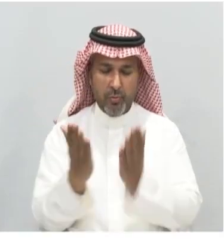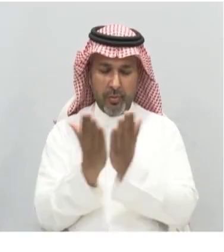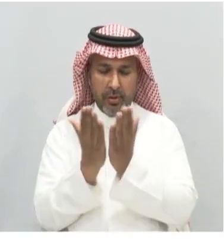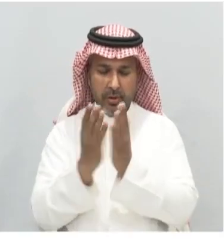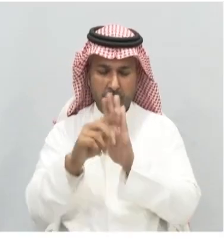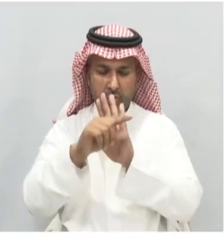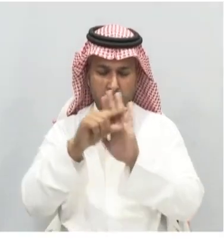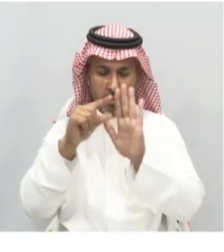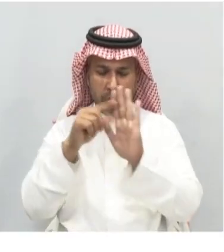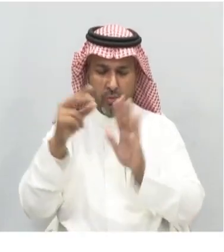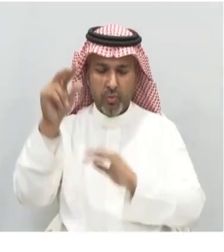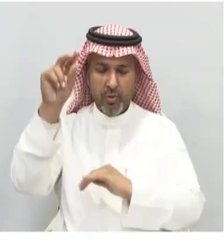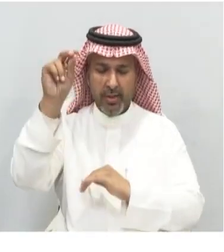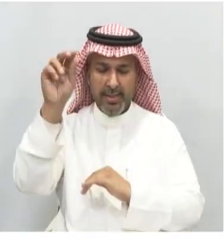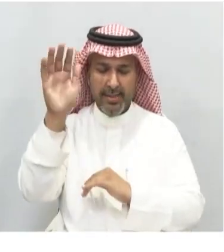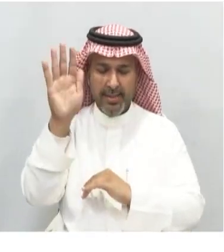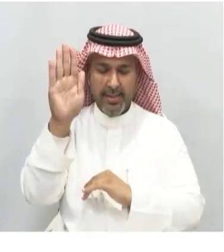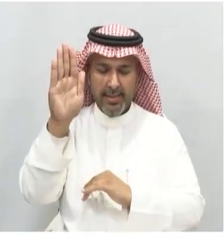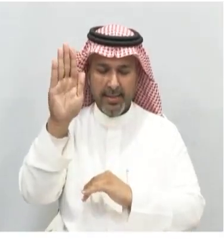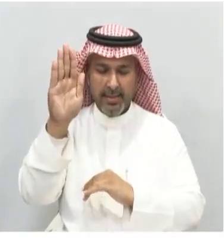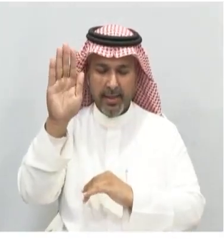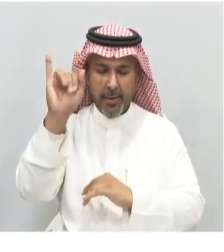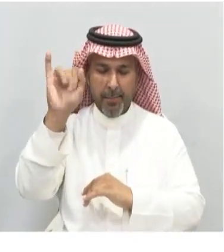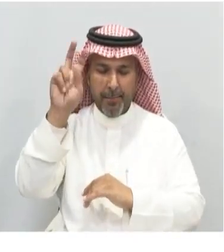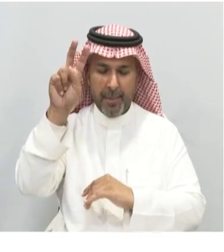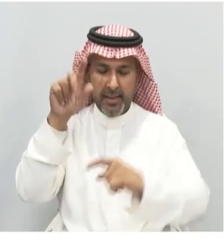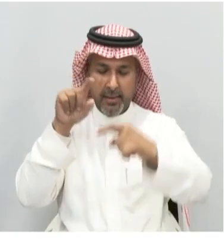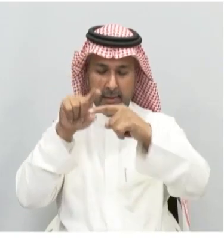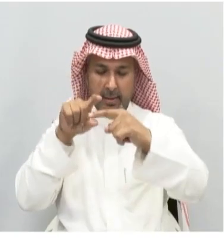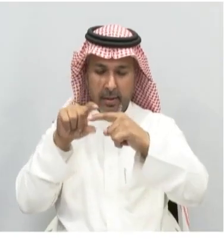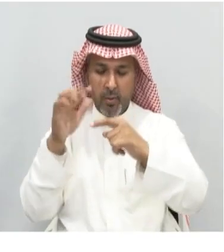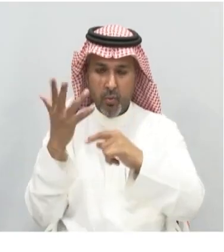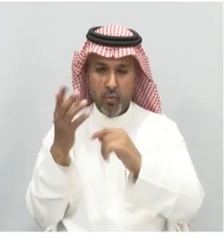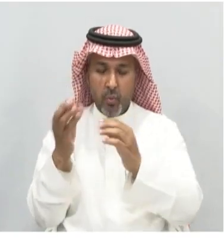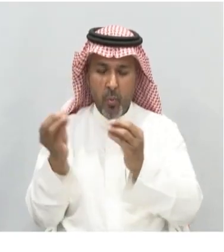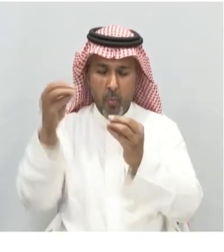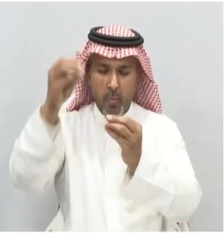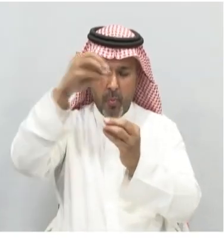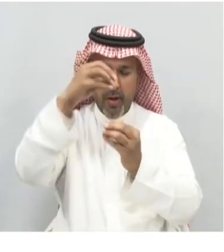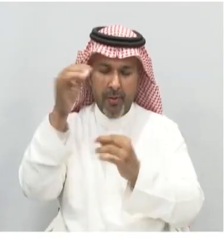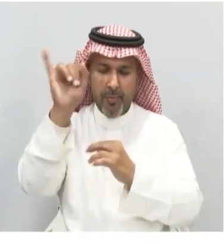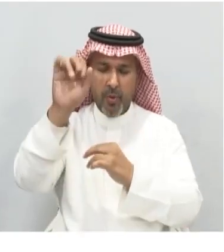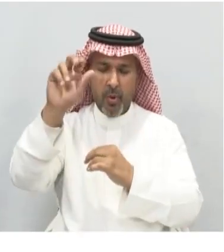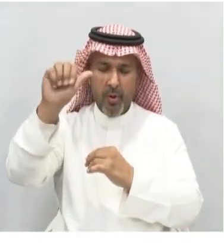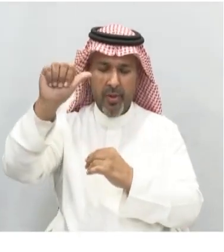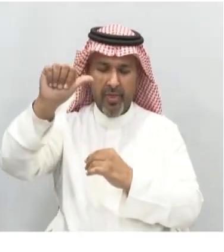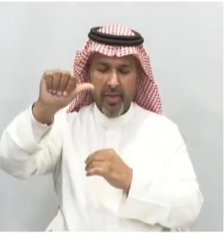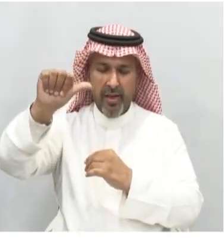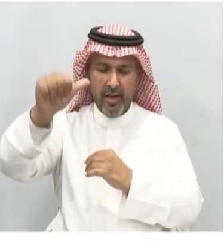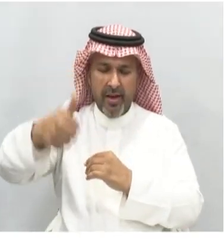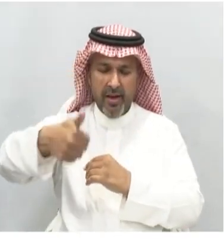مضاعفات العشره المئه الالف اذا فكره الدرس استعمال حقائق القسمه الاساسيه